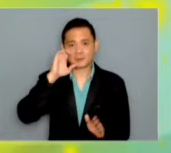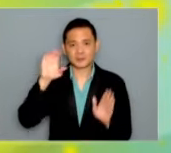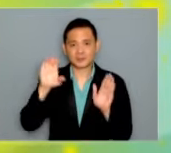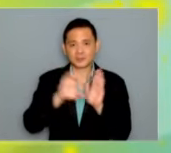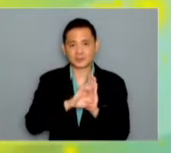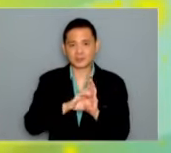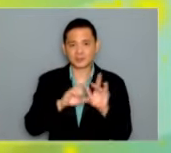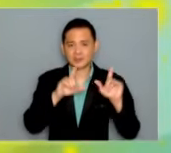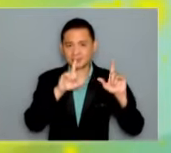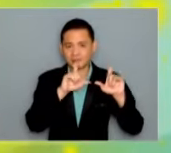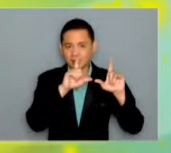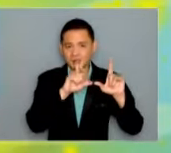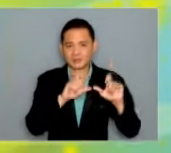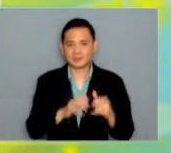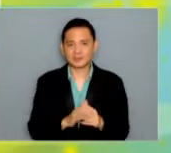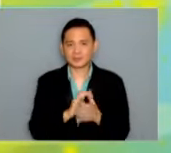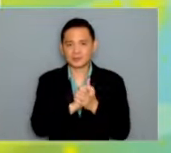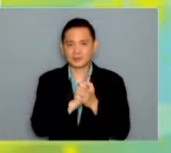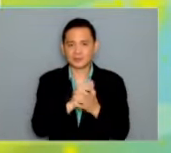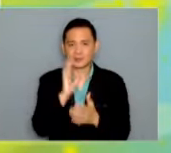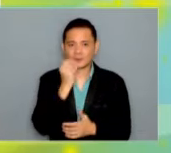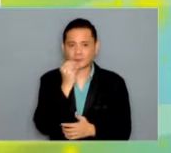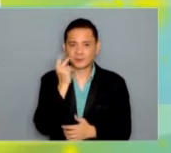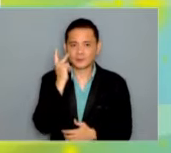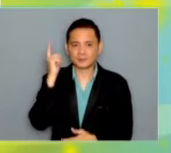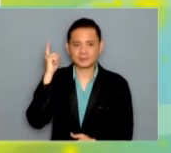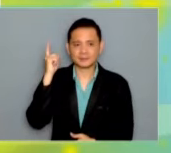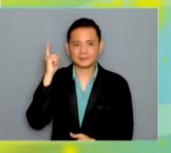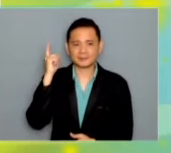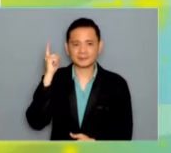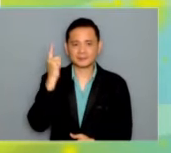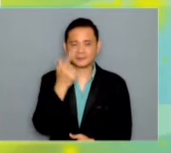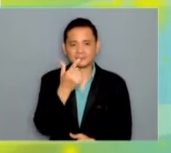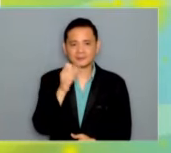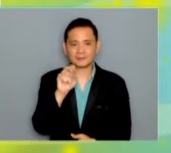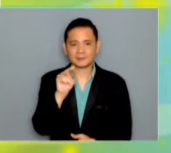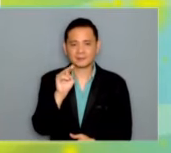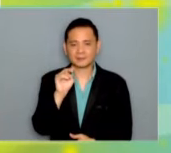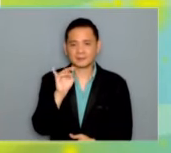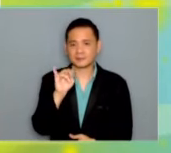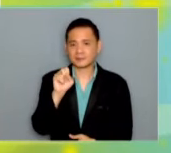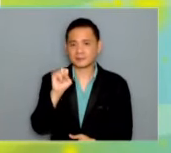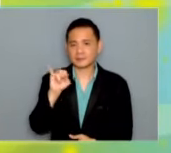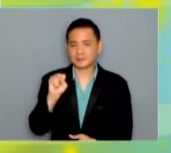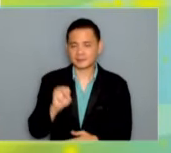Contest. Congratulations, Genesis Canoneo. Hintayin na po